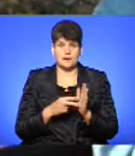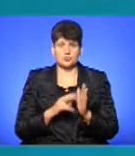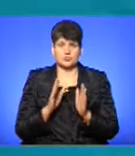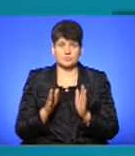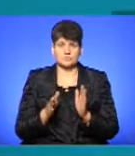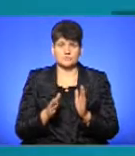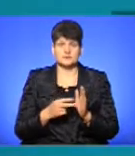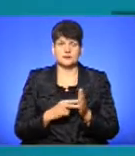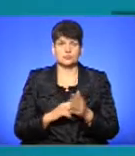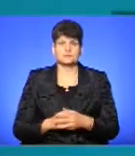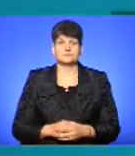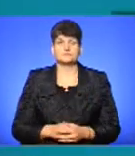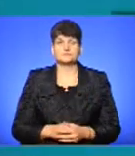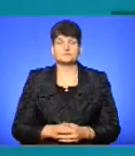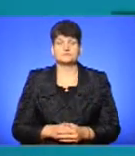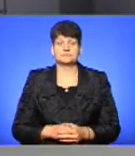Планую.